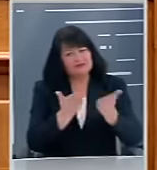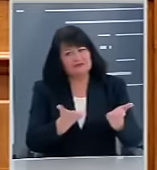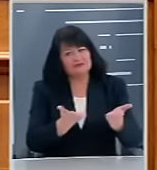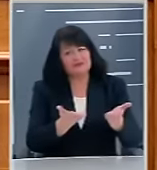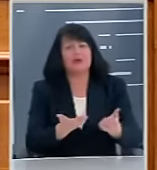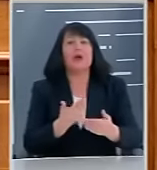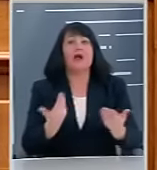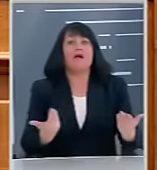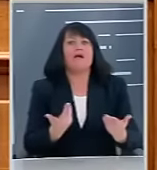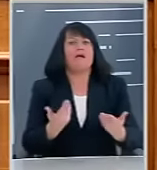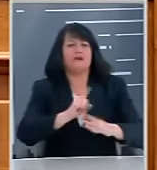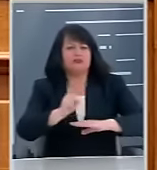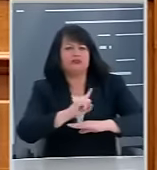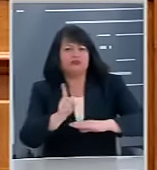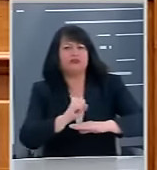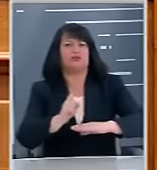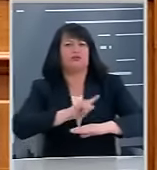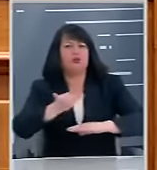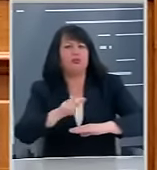αεροδικομιδές. Από το έτος